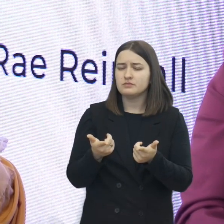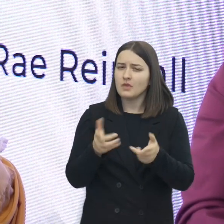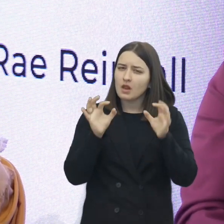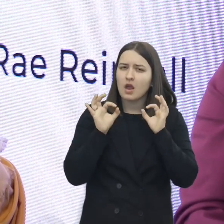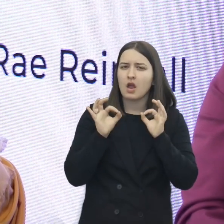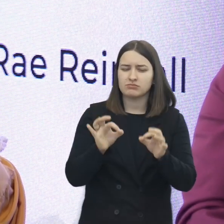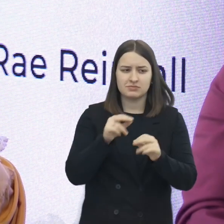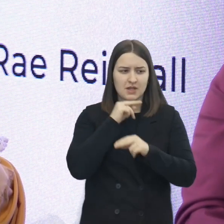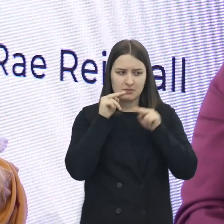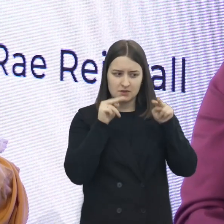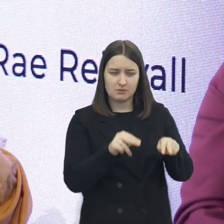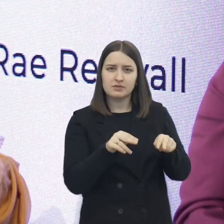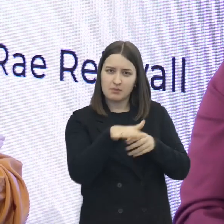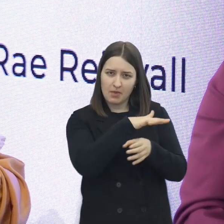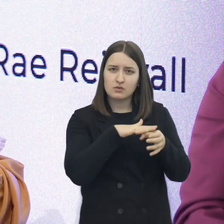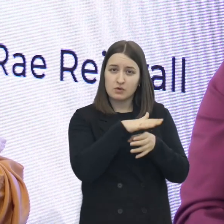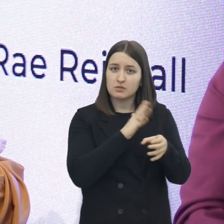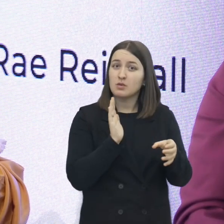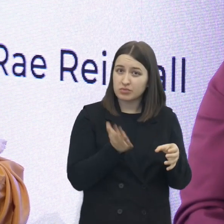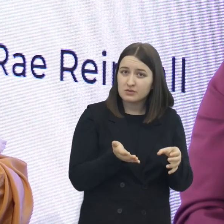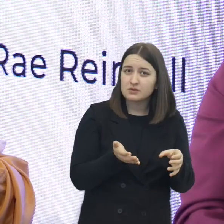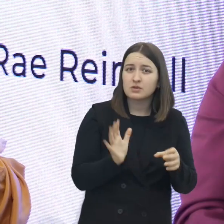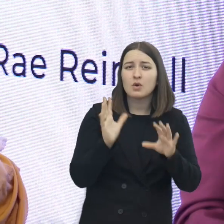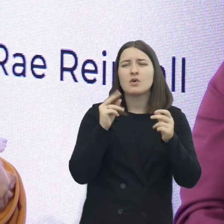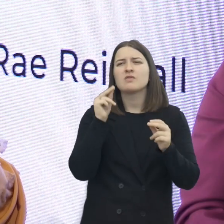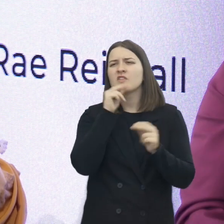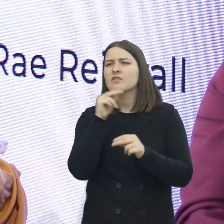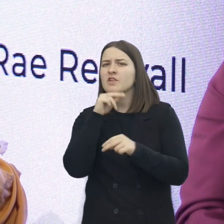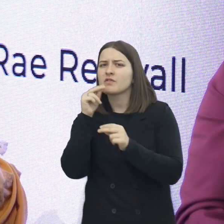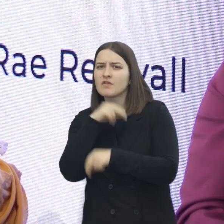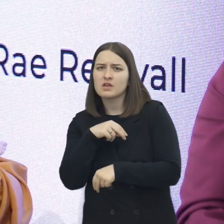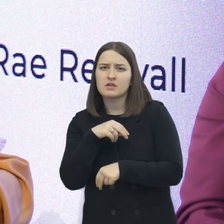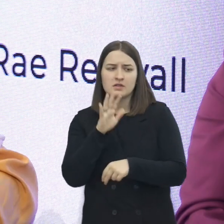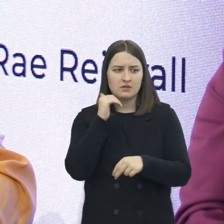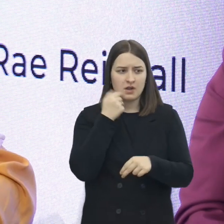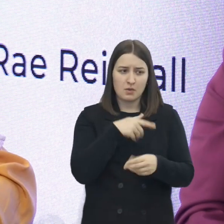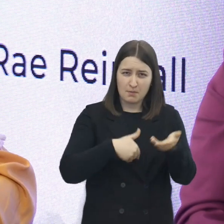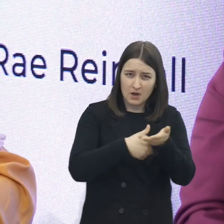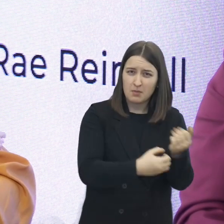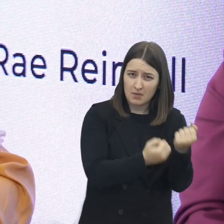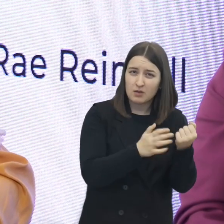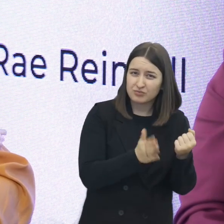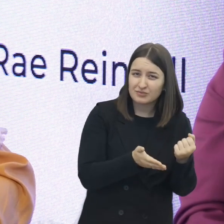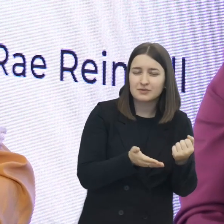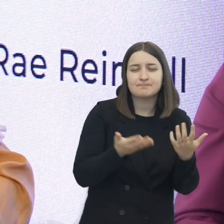tinkamo dėmesio ar neapykantos nusikaltimui, ar tai neapykantos kalbai internete.